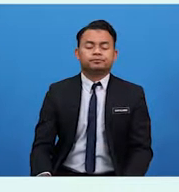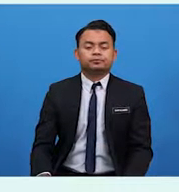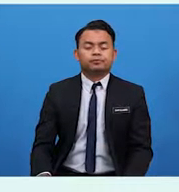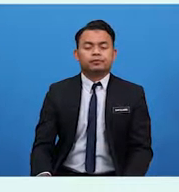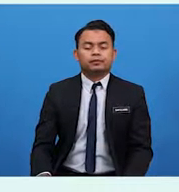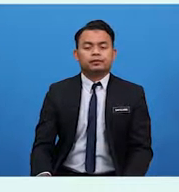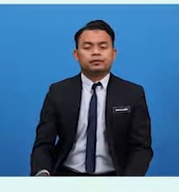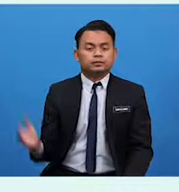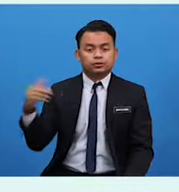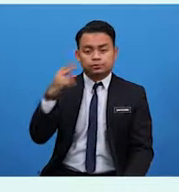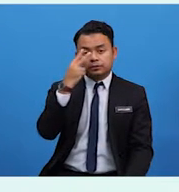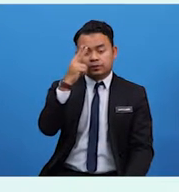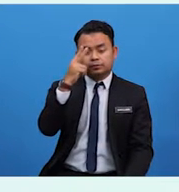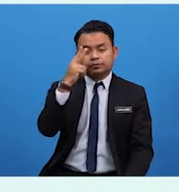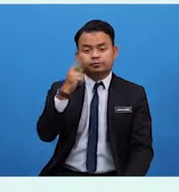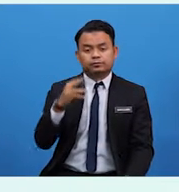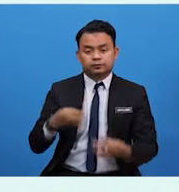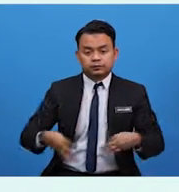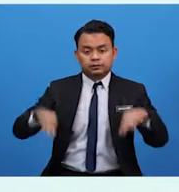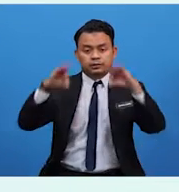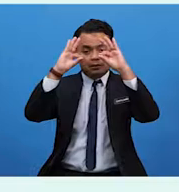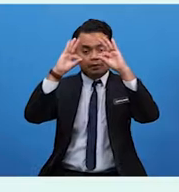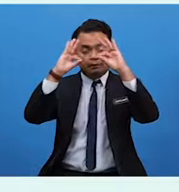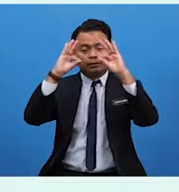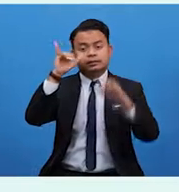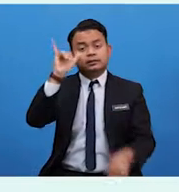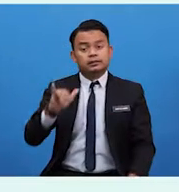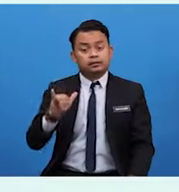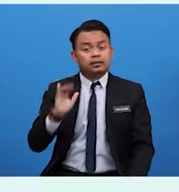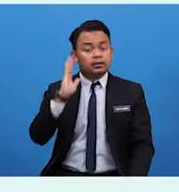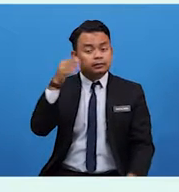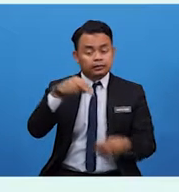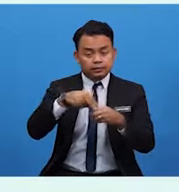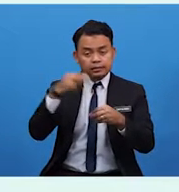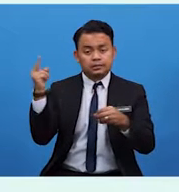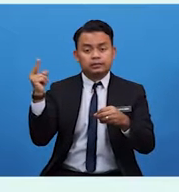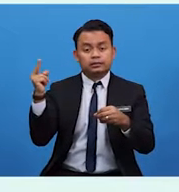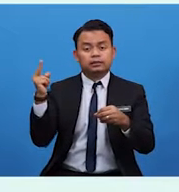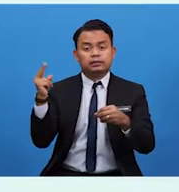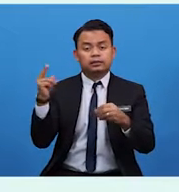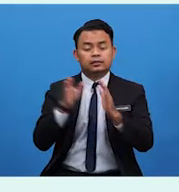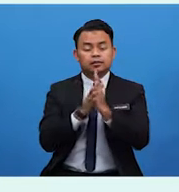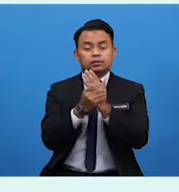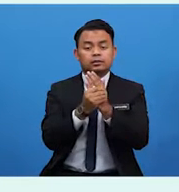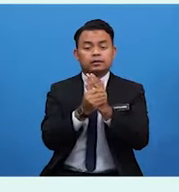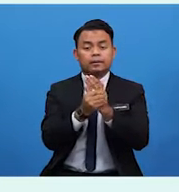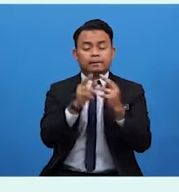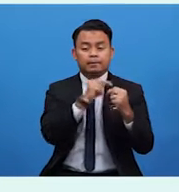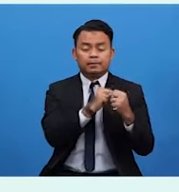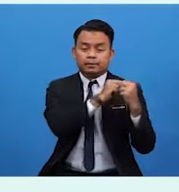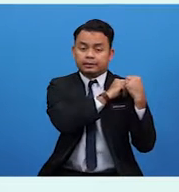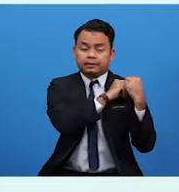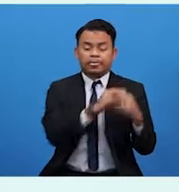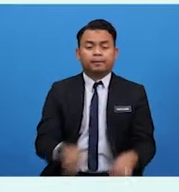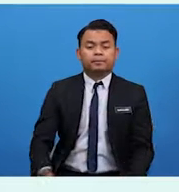Mari kita lihat pula kesan yang akan dihasilkan oleh beban. Beban akan menghasilkan kesan. Antara